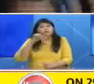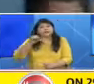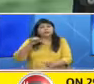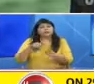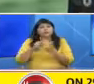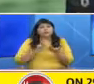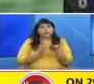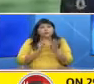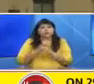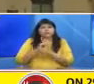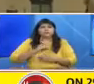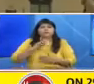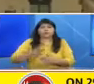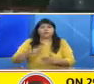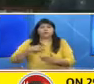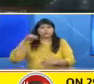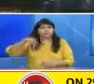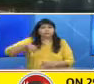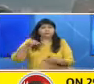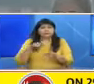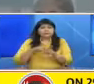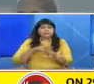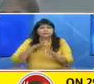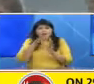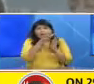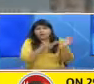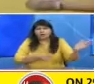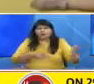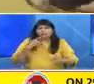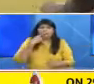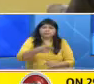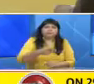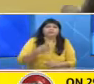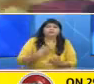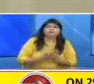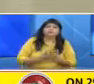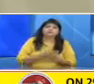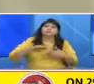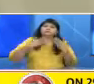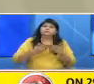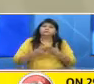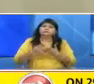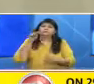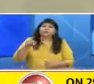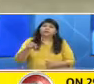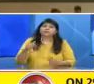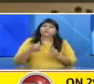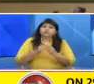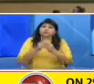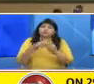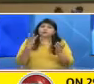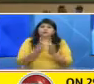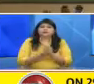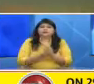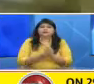का इंतजार कीजिए, मैं खुद उस दिन विस्तार से विषय में बताने वाला हूँ और आपको जोड़े बिना रहने वाला